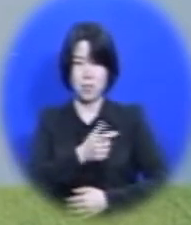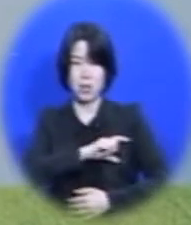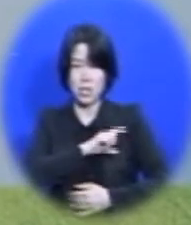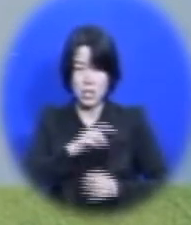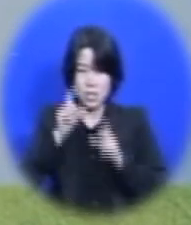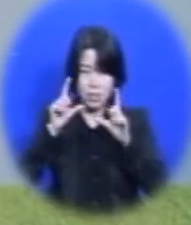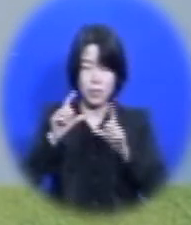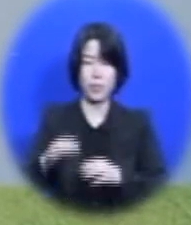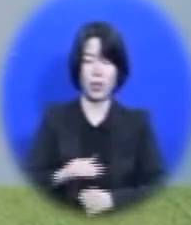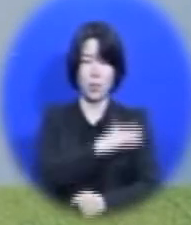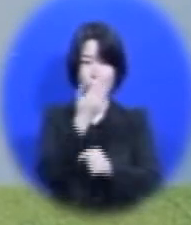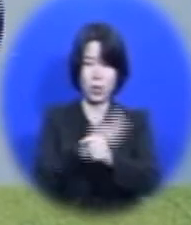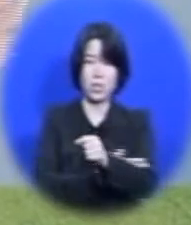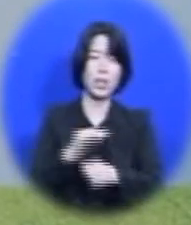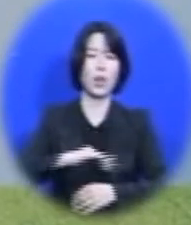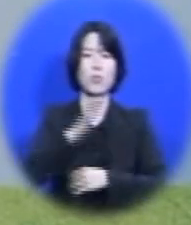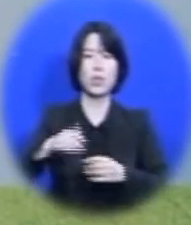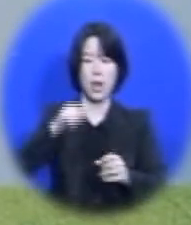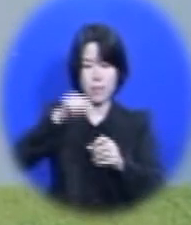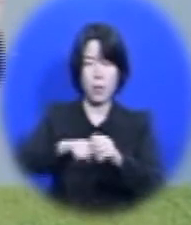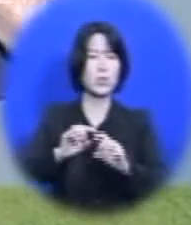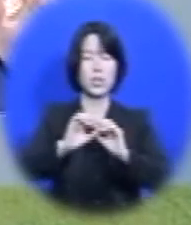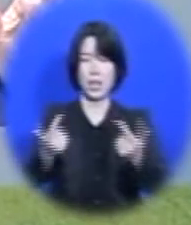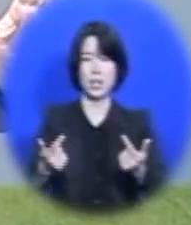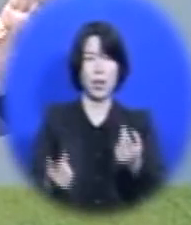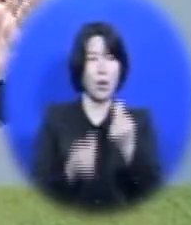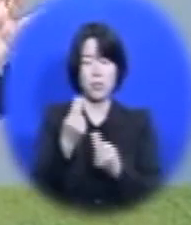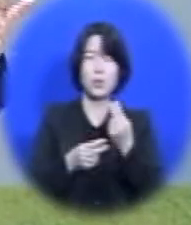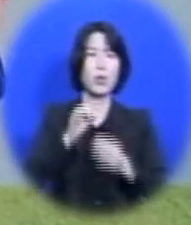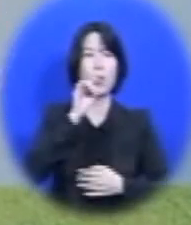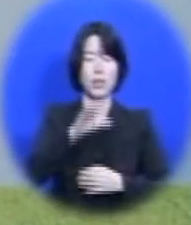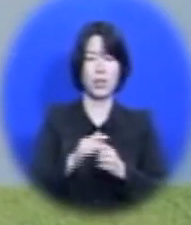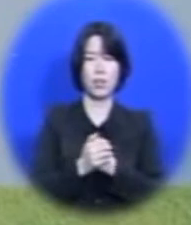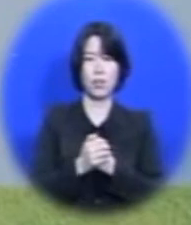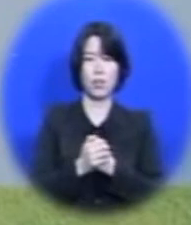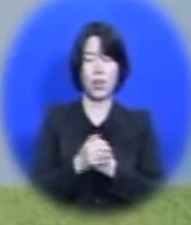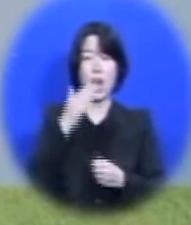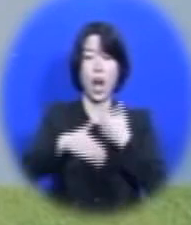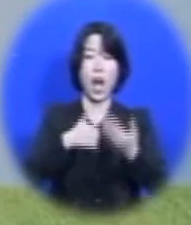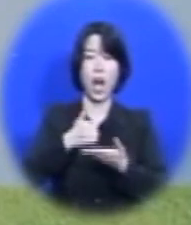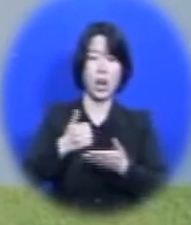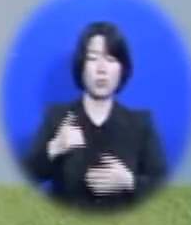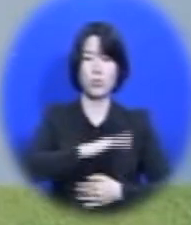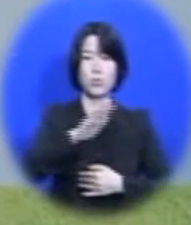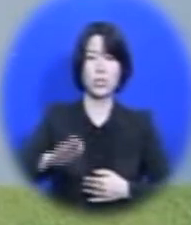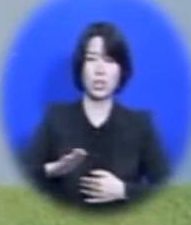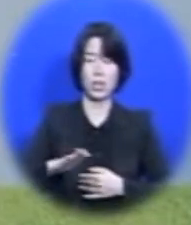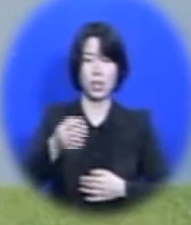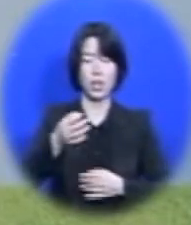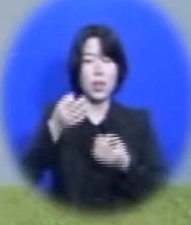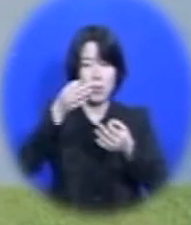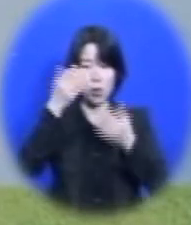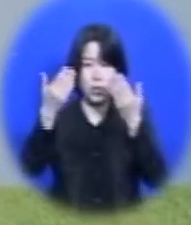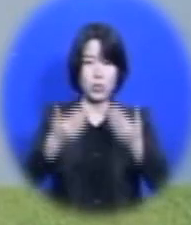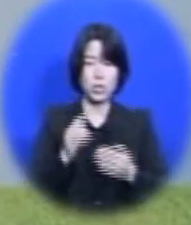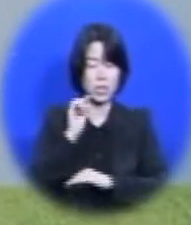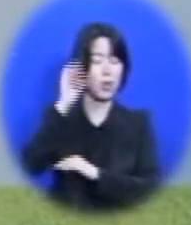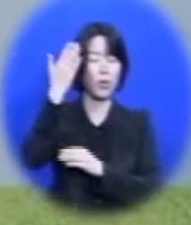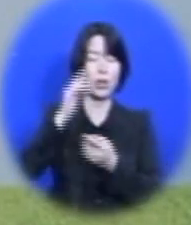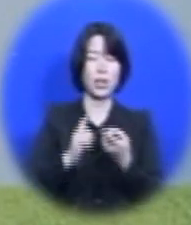또는 권세가 우리의 목적이 아닙니다. 비교가 안 되는 것이에요. 하나님이 우리에게 보여주신 영광에